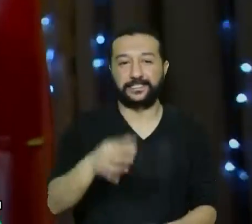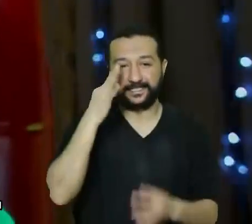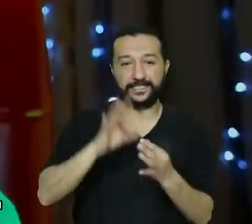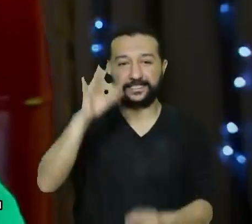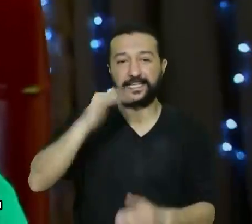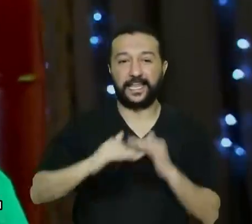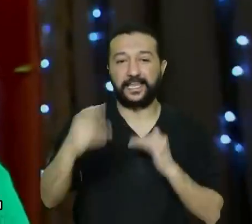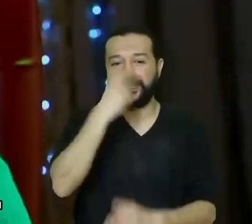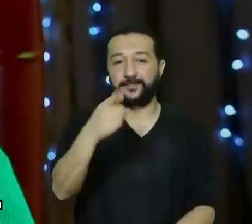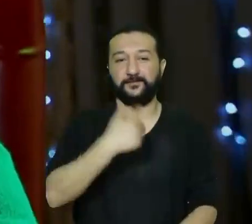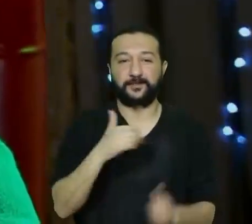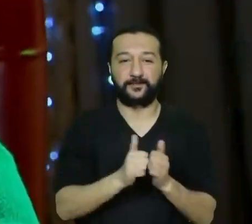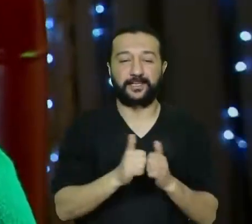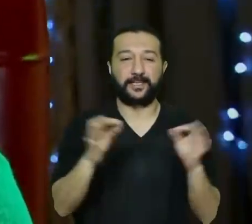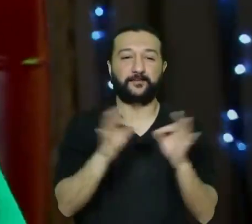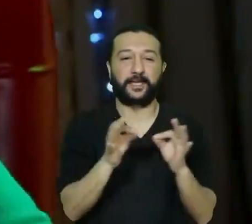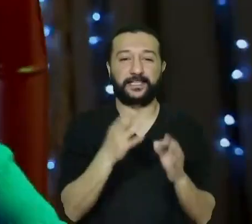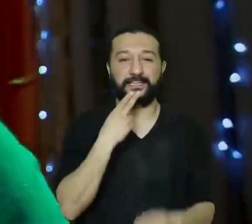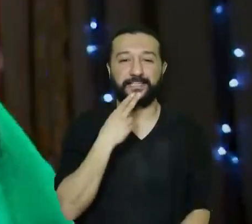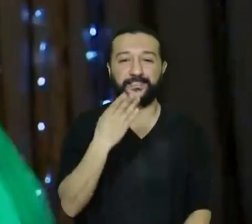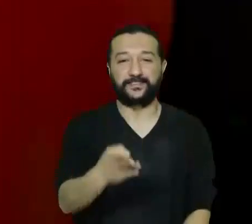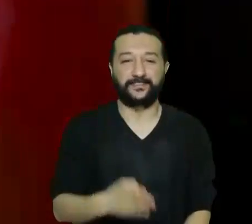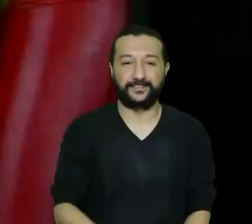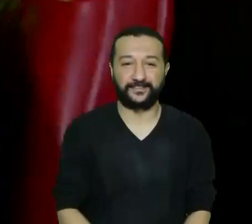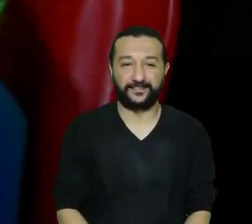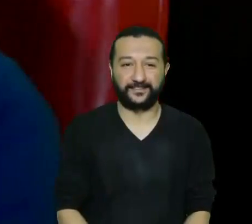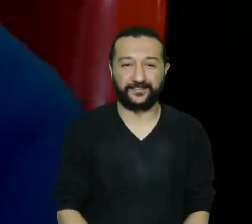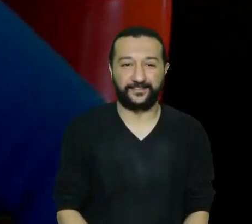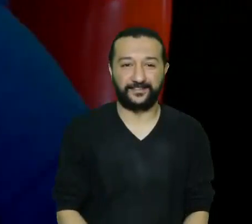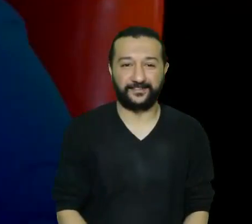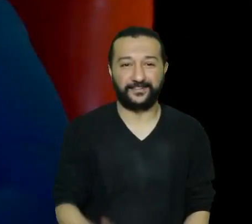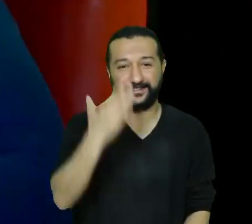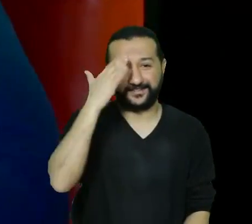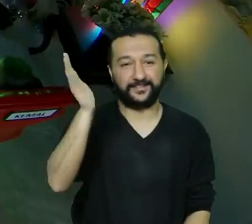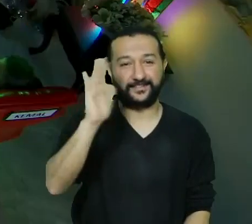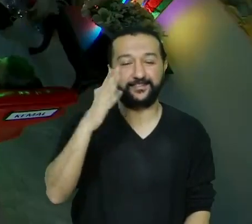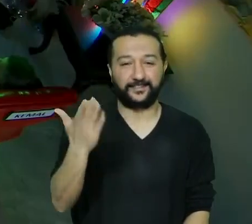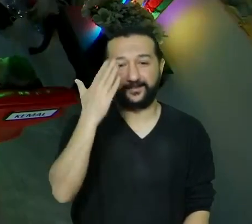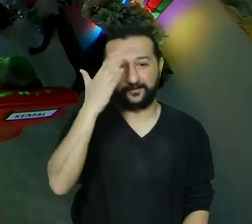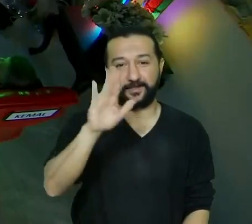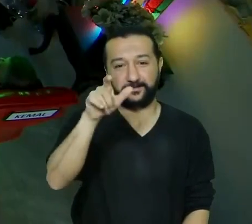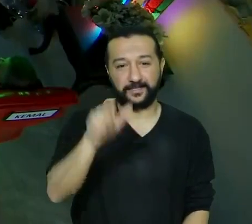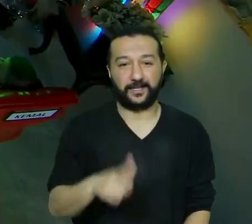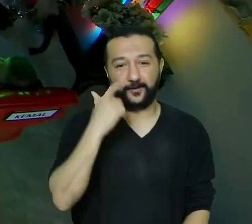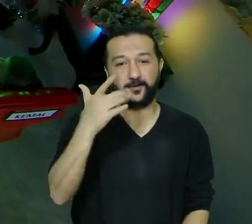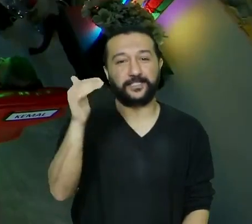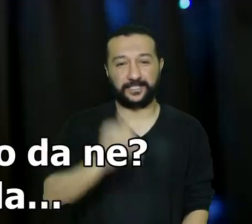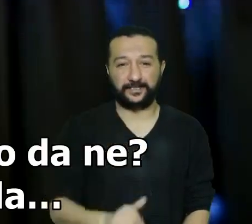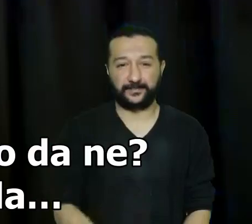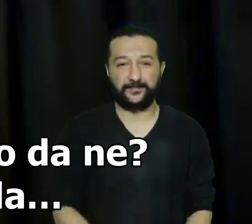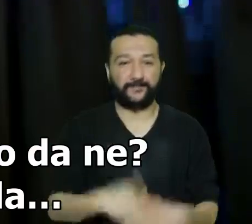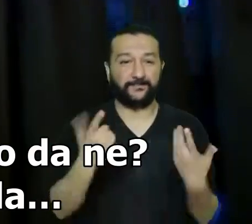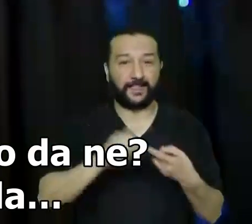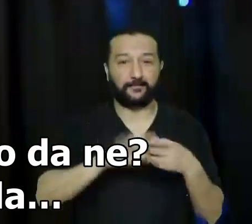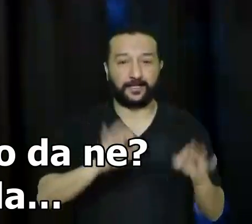ve halk türküleriyle bizimle. Bahadır Hanım. Çevirdi koltuğunu. Merhaba. Merhabalar efendim, hoş geldiniz.